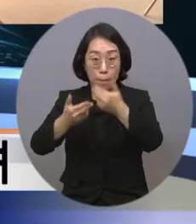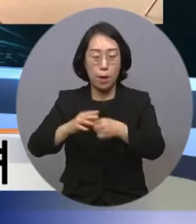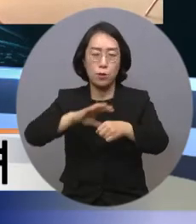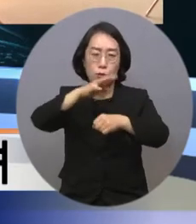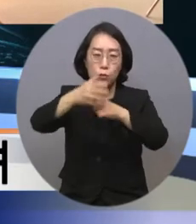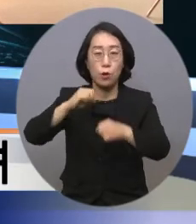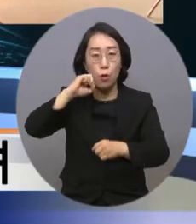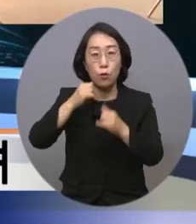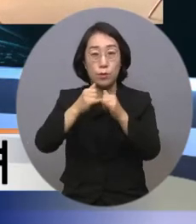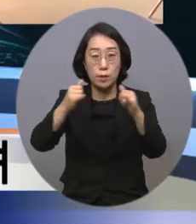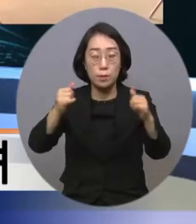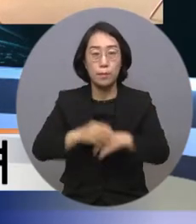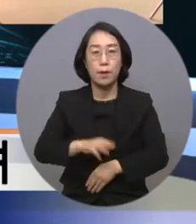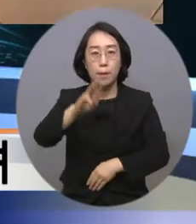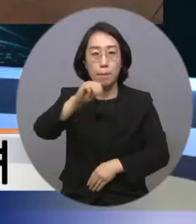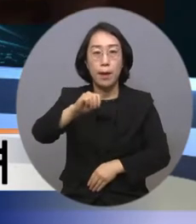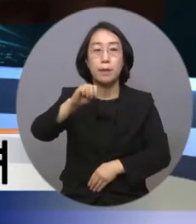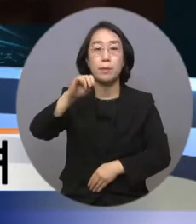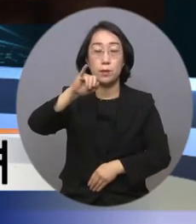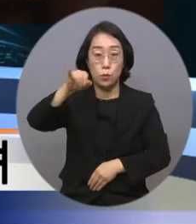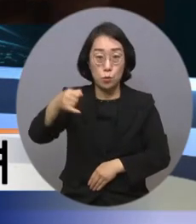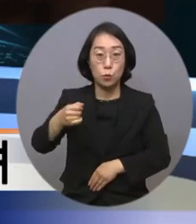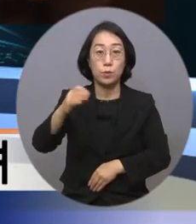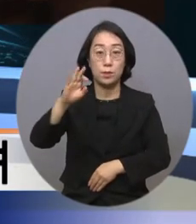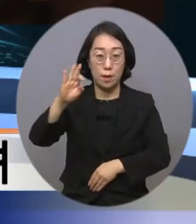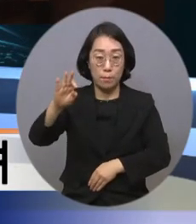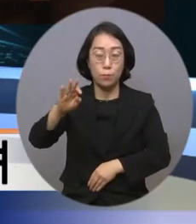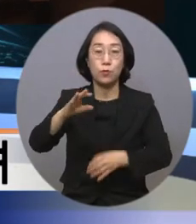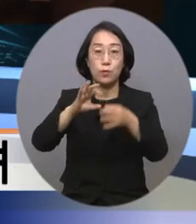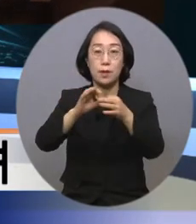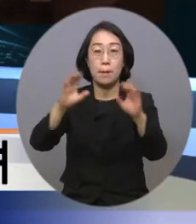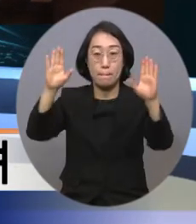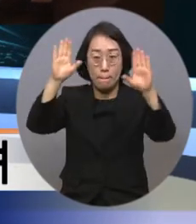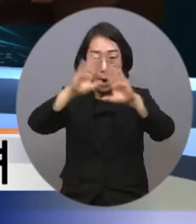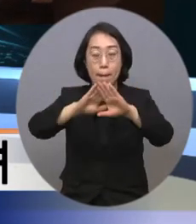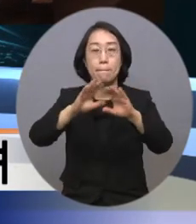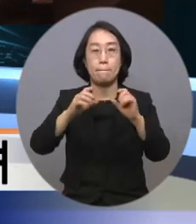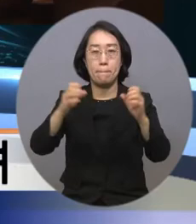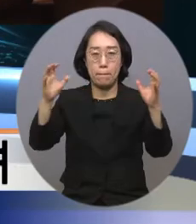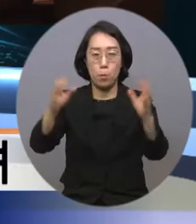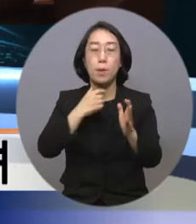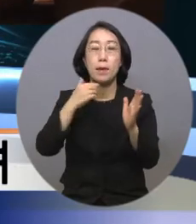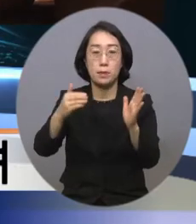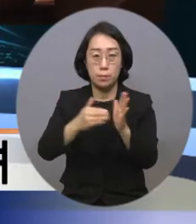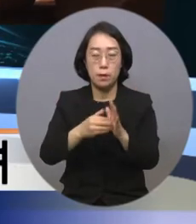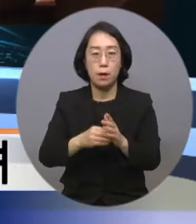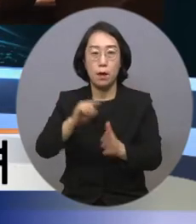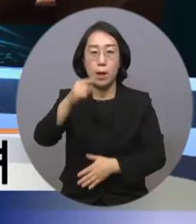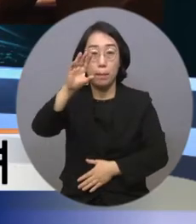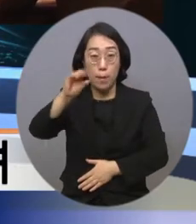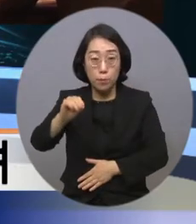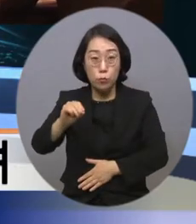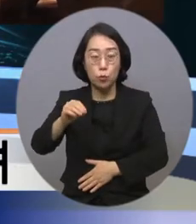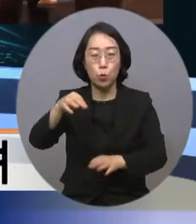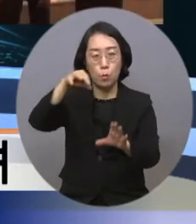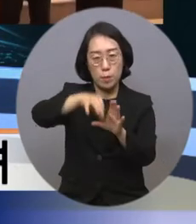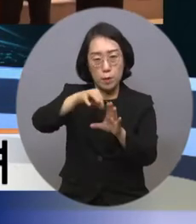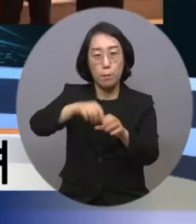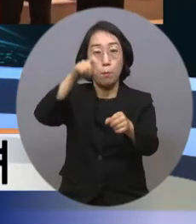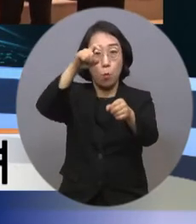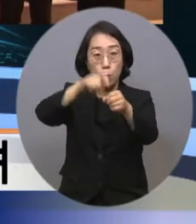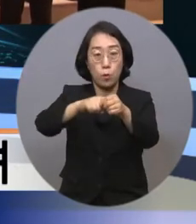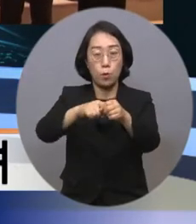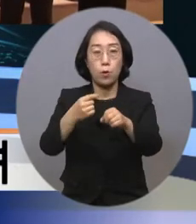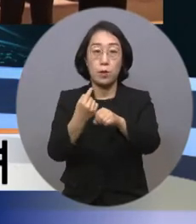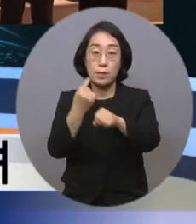어려운 이웃을 위해 멜빈 존스 동지의 밤 행사를 개최했습니다. 100만 불 기금 마련을 목표로 작년